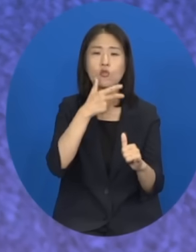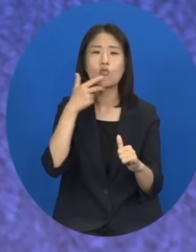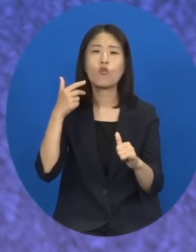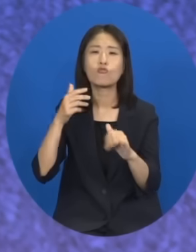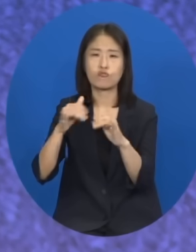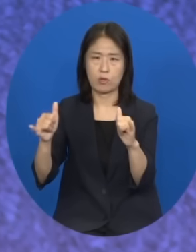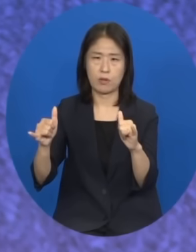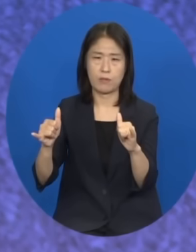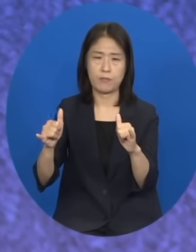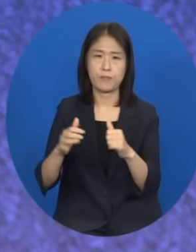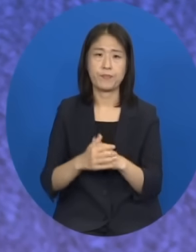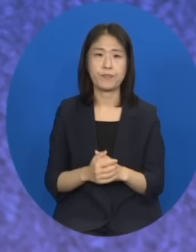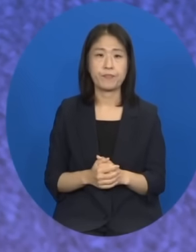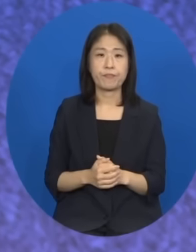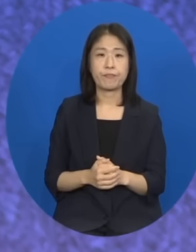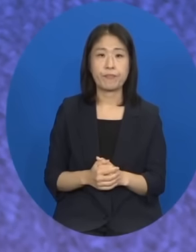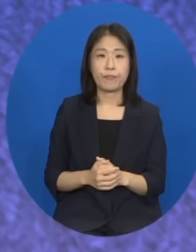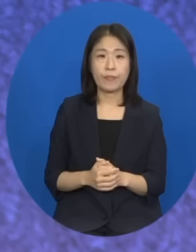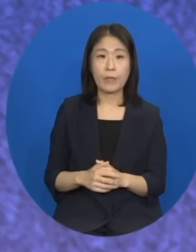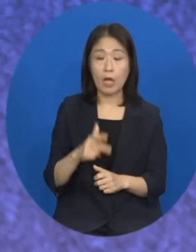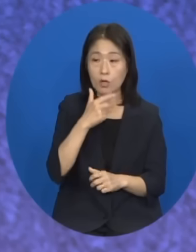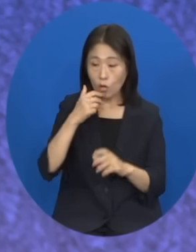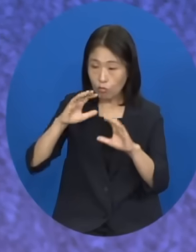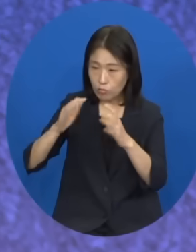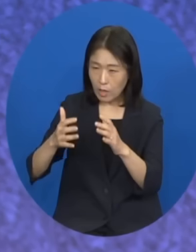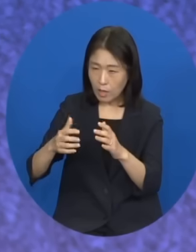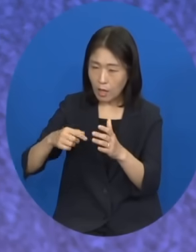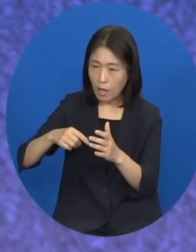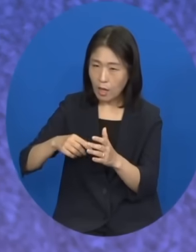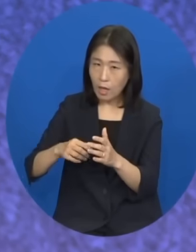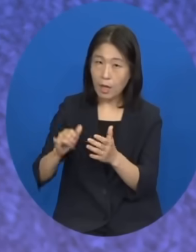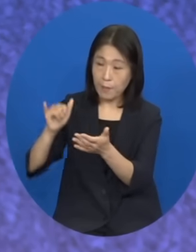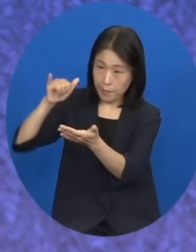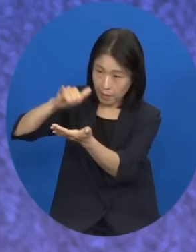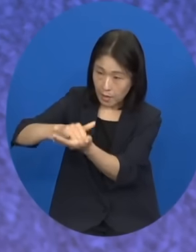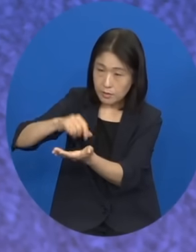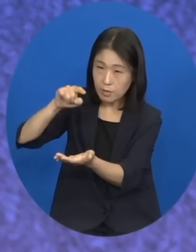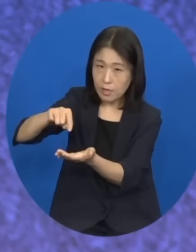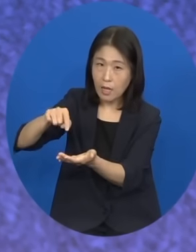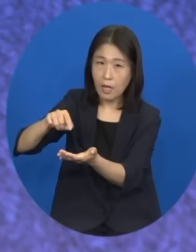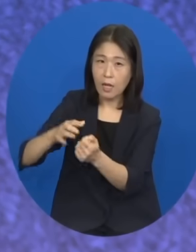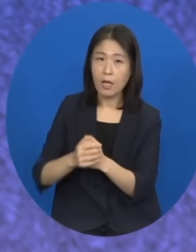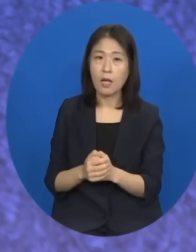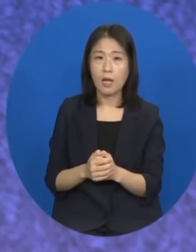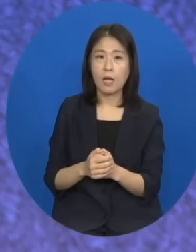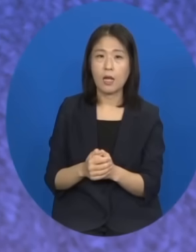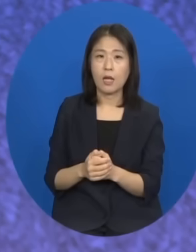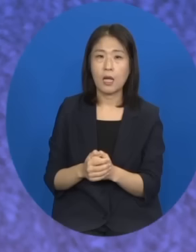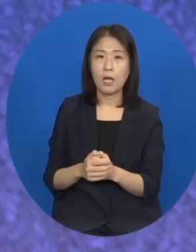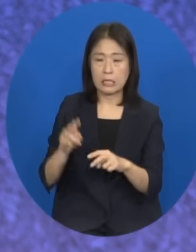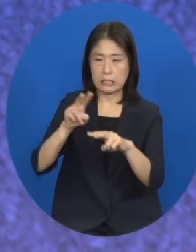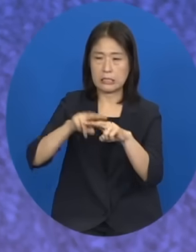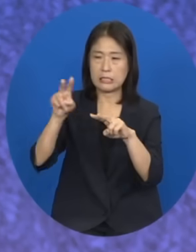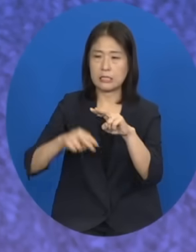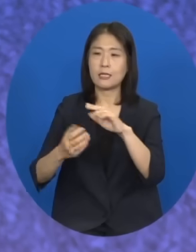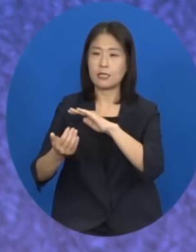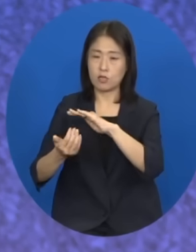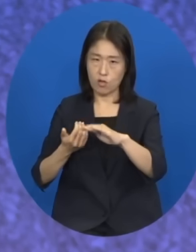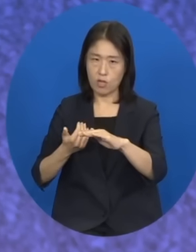그 나라에 가서 그 영국의 기독교 유적지를 한번 둘러보자는 제안을 제가 은퇴하기 얼마 전에